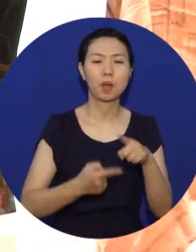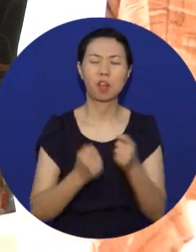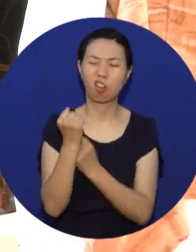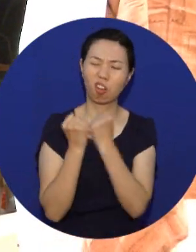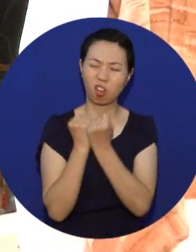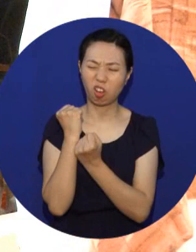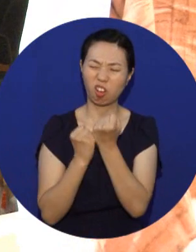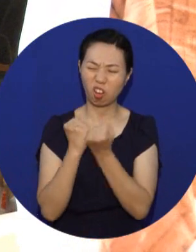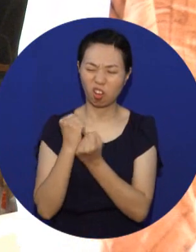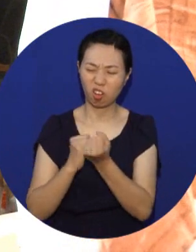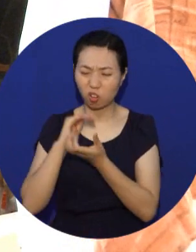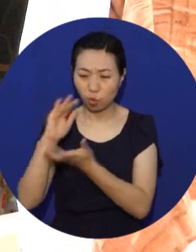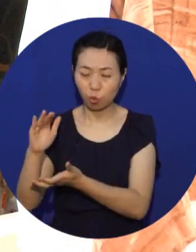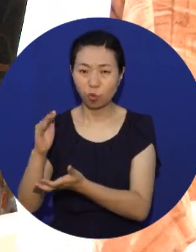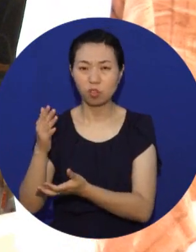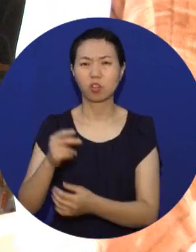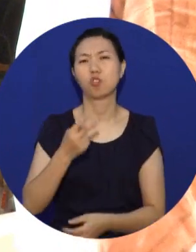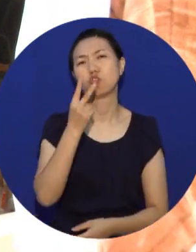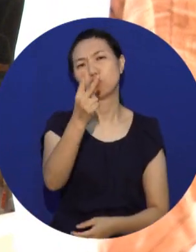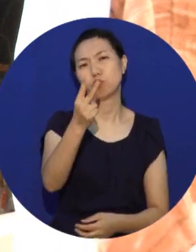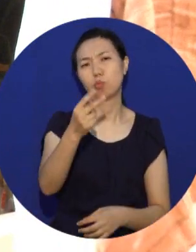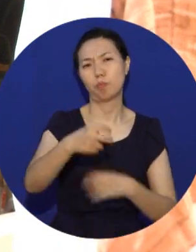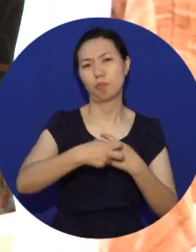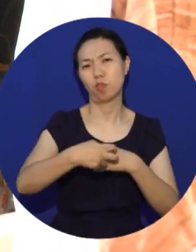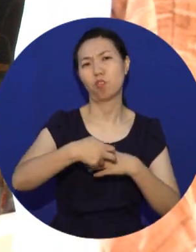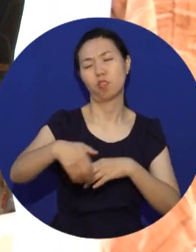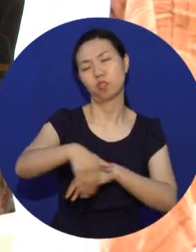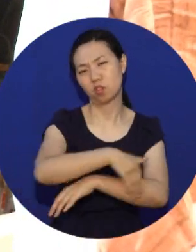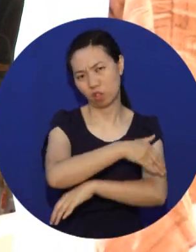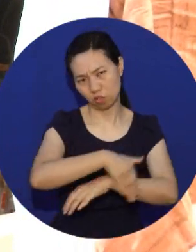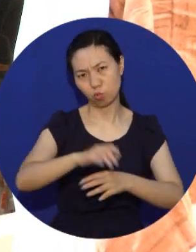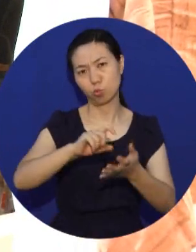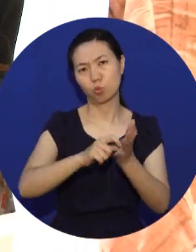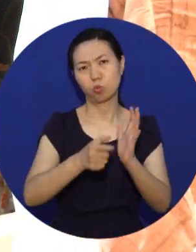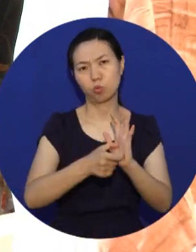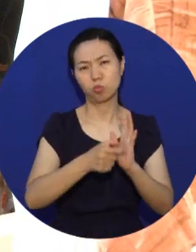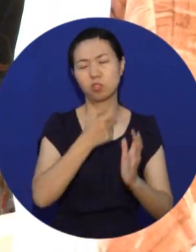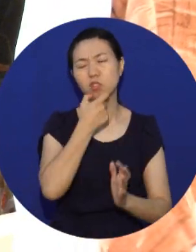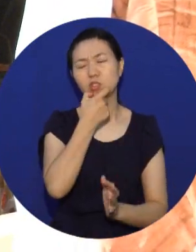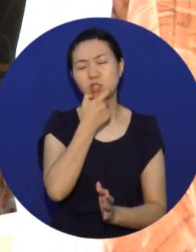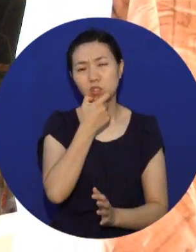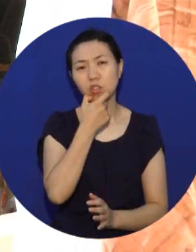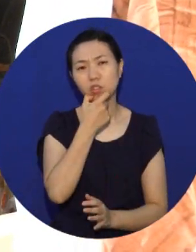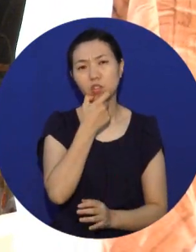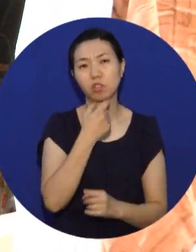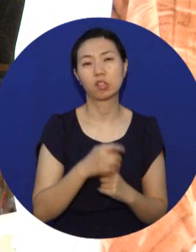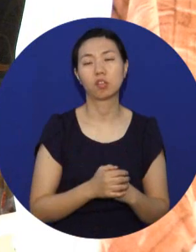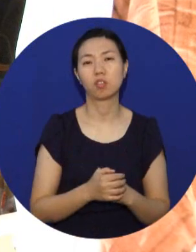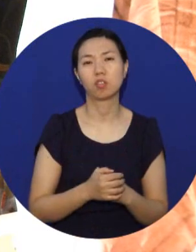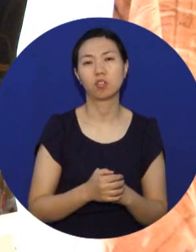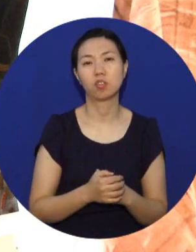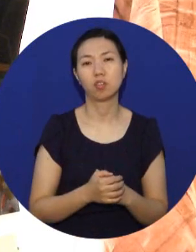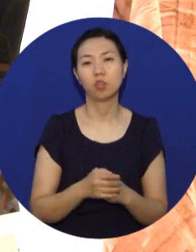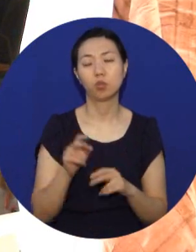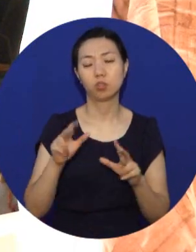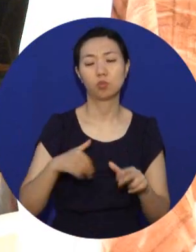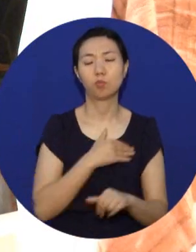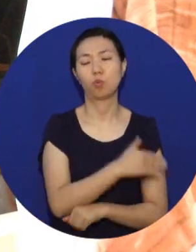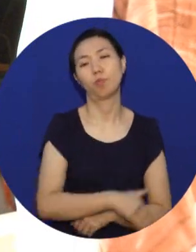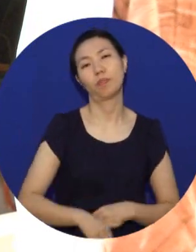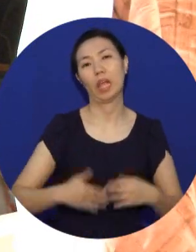했는데 엄마가 두 번이나 병원에 가셨어요. 아프셔가지고 지금도 약간 기력이 많이 안 좋으신 것